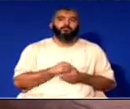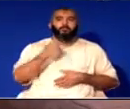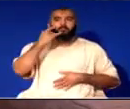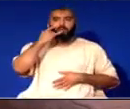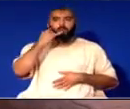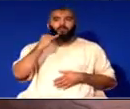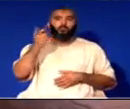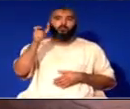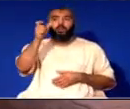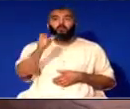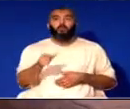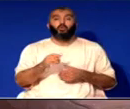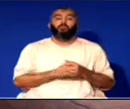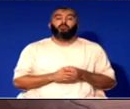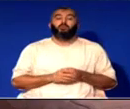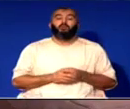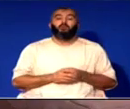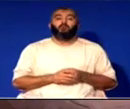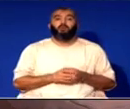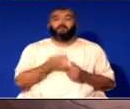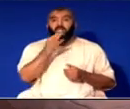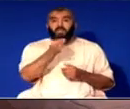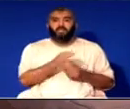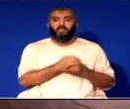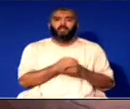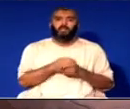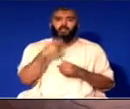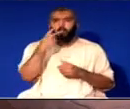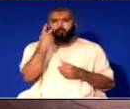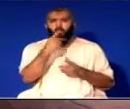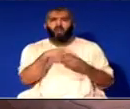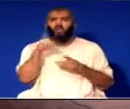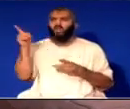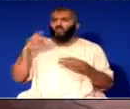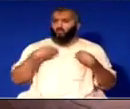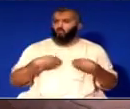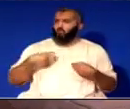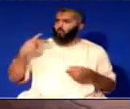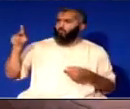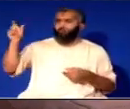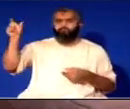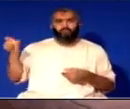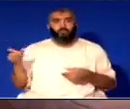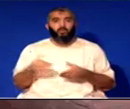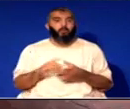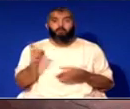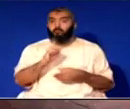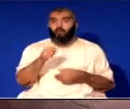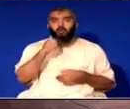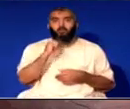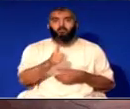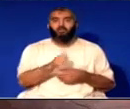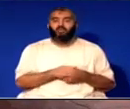في نقول في عرض هذا الشخص الثالث، إذن فهذا ليس من حسن الإسلام، هذا ليس من حسن الإسلام، هذا ليس من